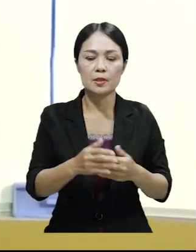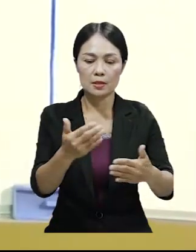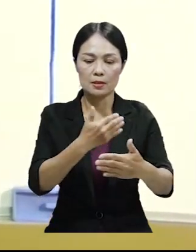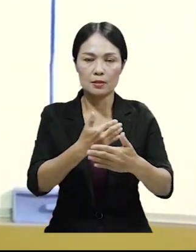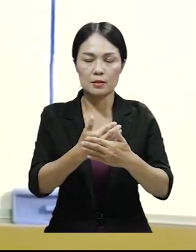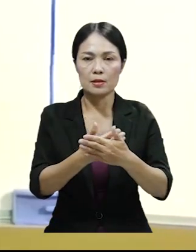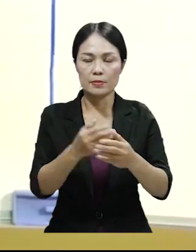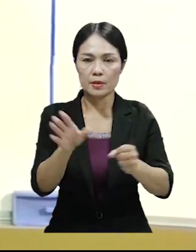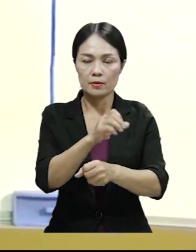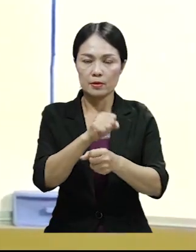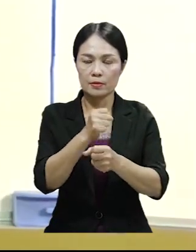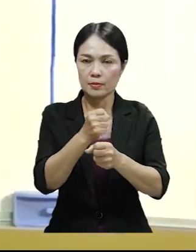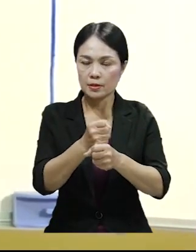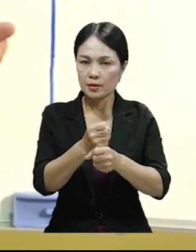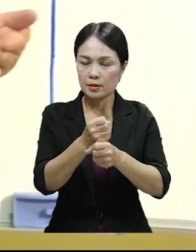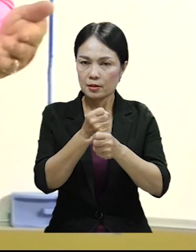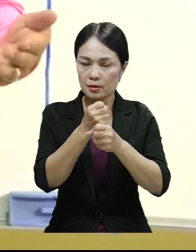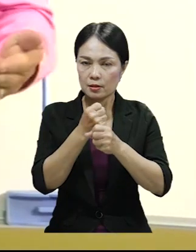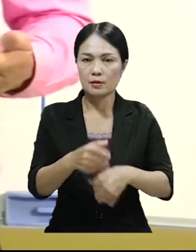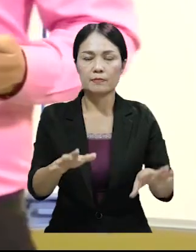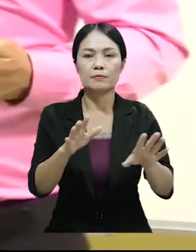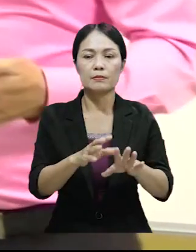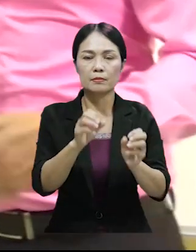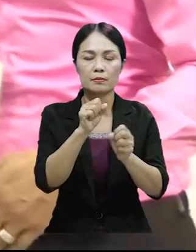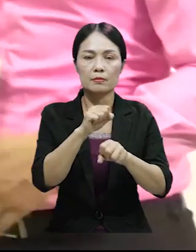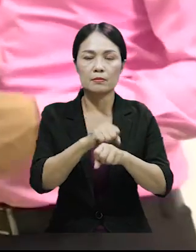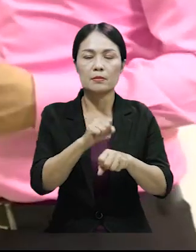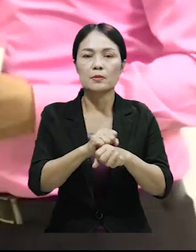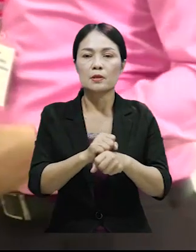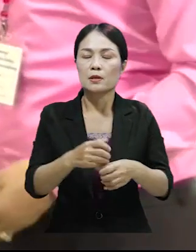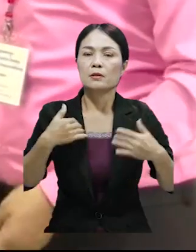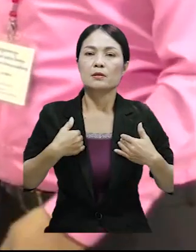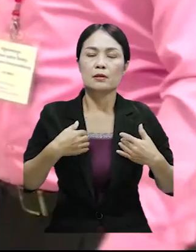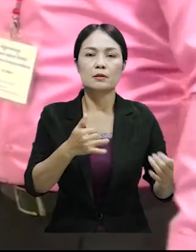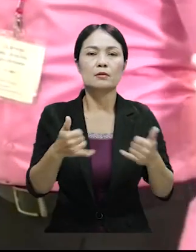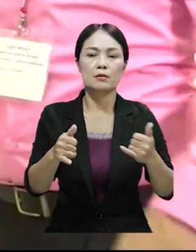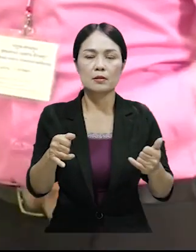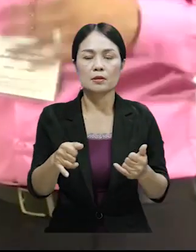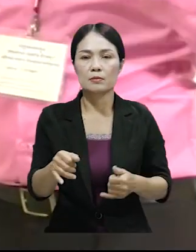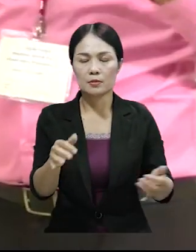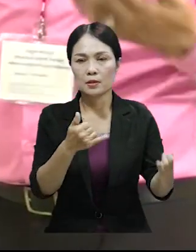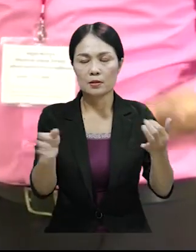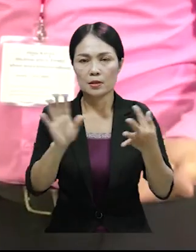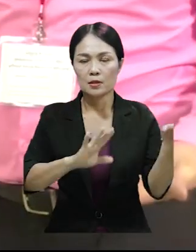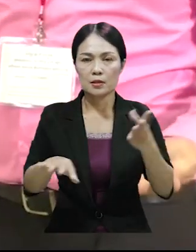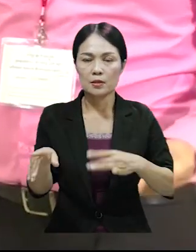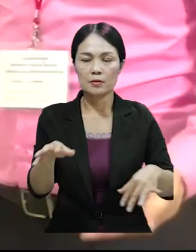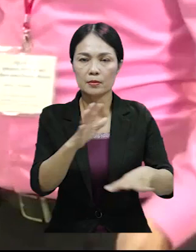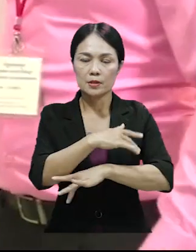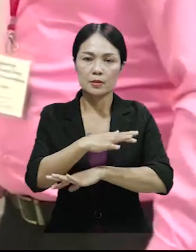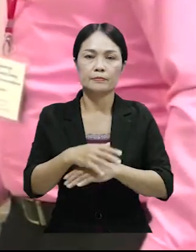ក្រៅតែពេលគាត់បំពេញការងារហើយឬក៏គាត់ធ្វើកិច្ចការនៅហត់រួចហើយគាត់អាចលេងល្បែងរាំវង្សនេះ